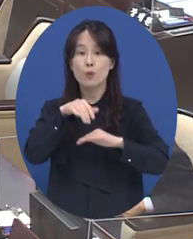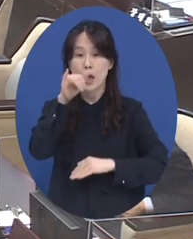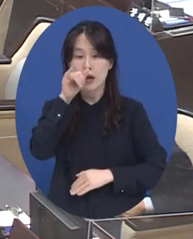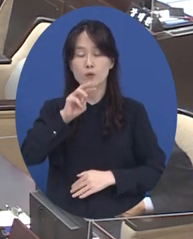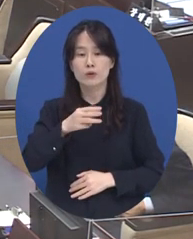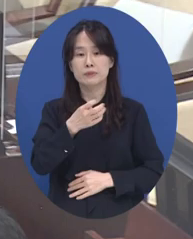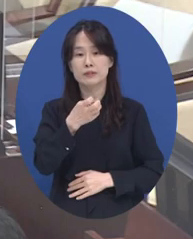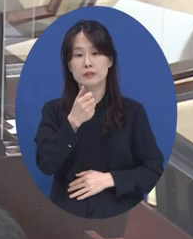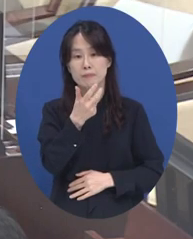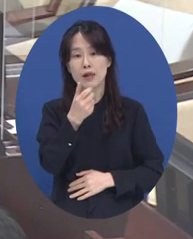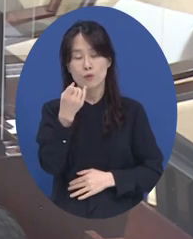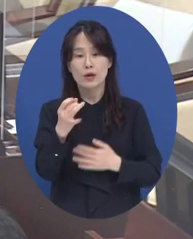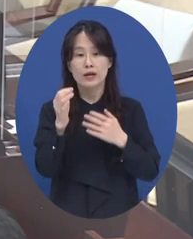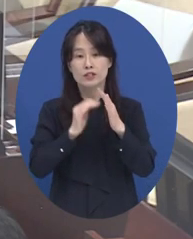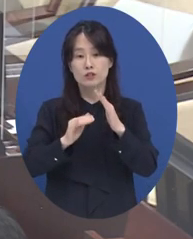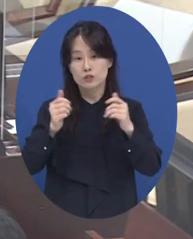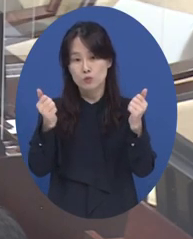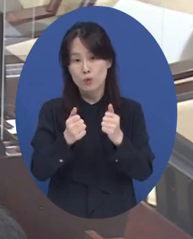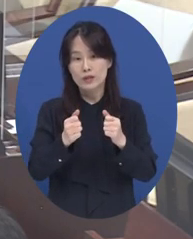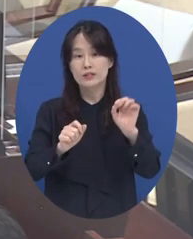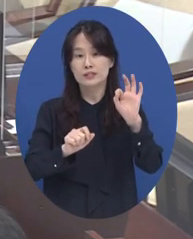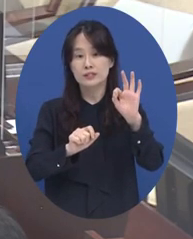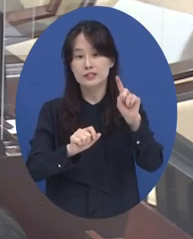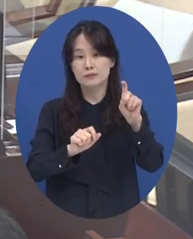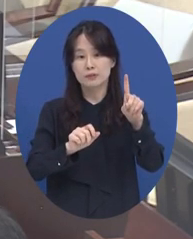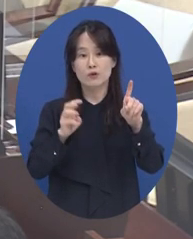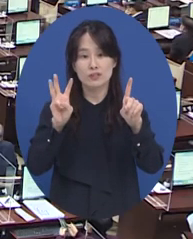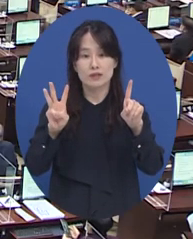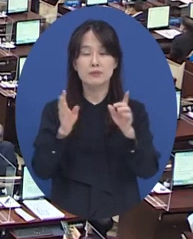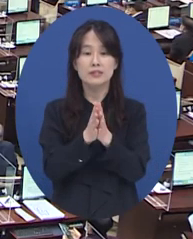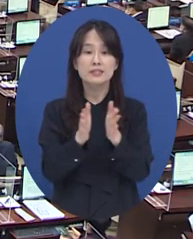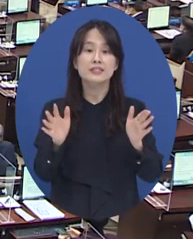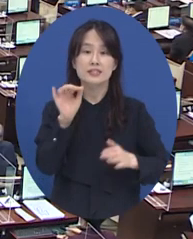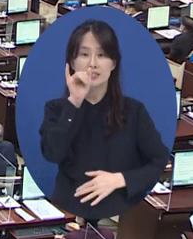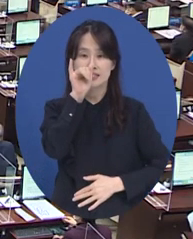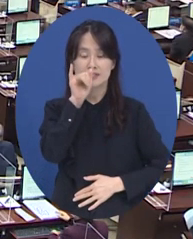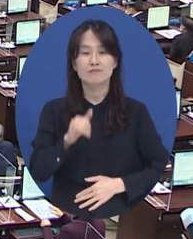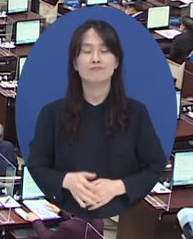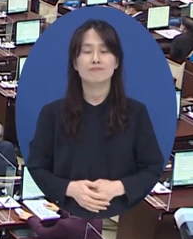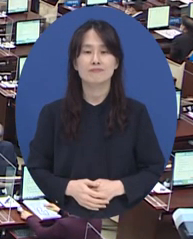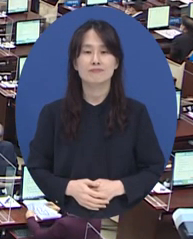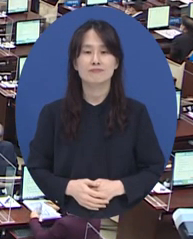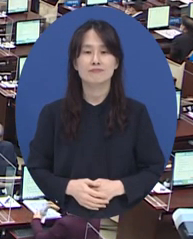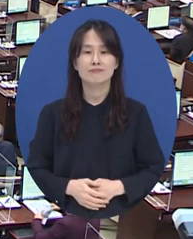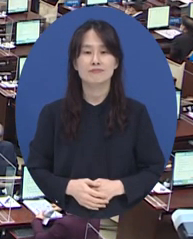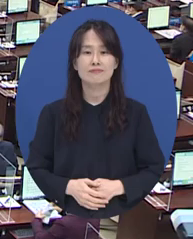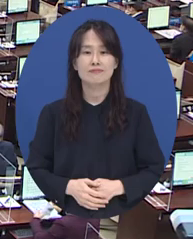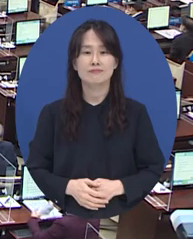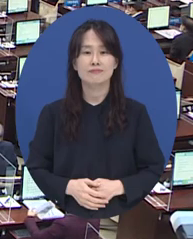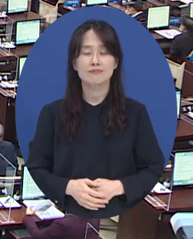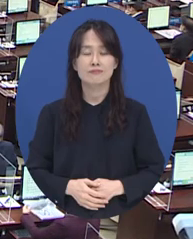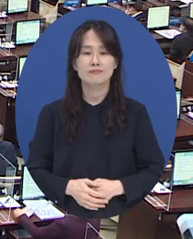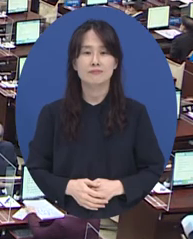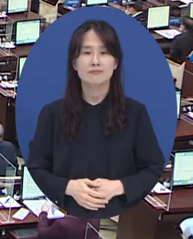제 348회 l 정례회 는 오는 11월 3일에 열립니다 경기 gtv 구형 술입니다